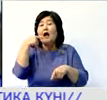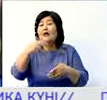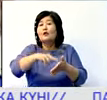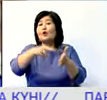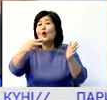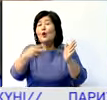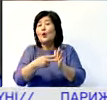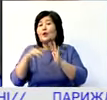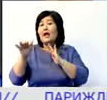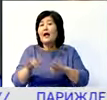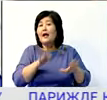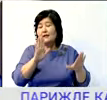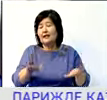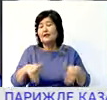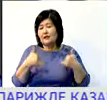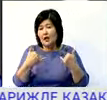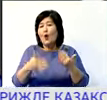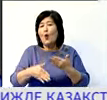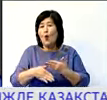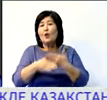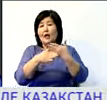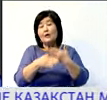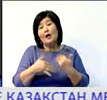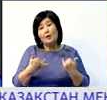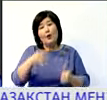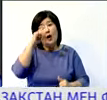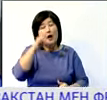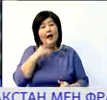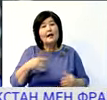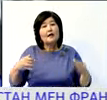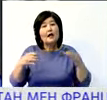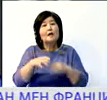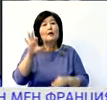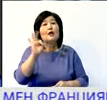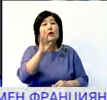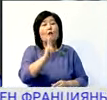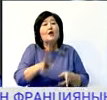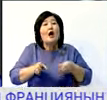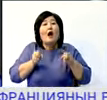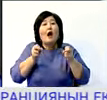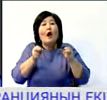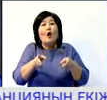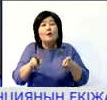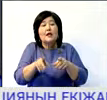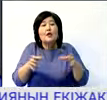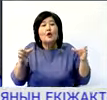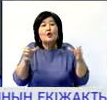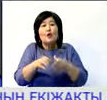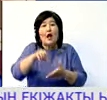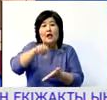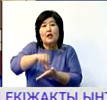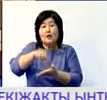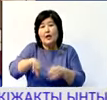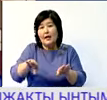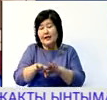көздейтін іс-әрекеттерді қолдаймыз. Бұған Қазақстанның Біріккен Ұлттар Ұйымы қауіпсіздік кеңесінің тұрақты емес мүшелі